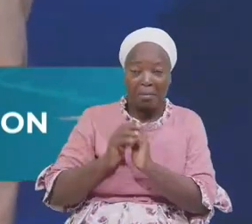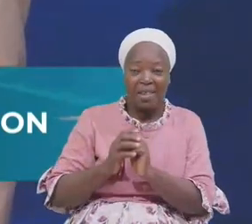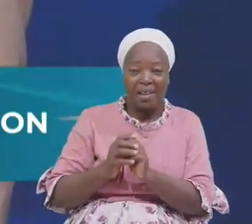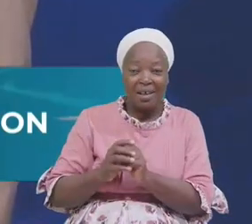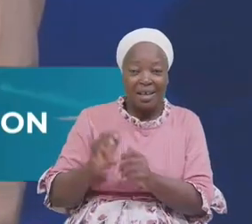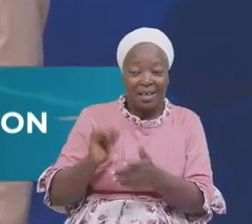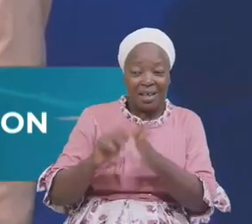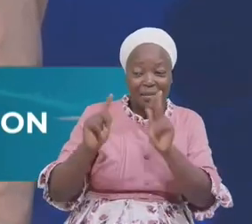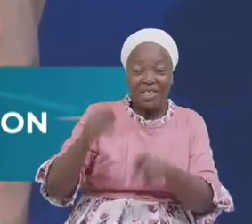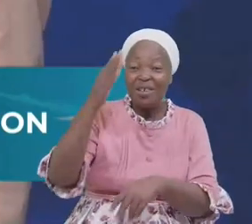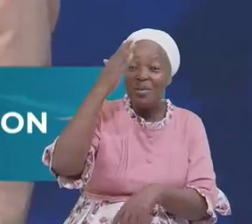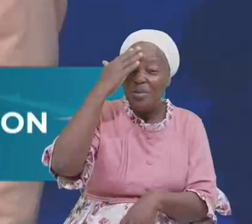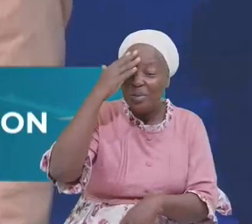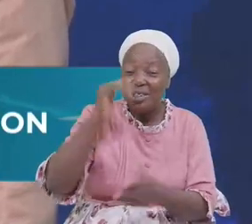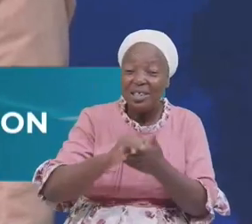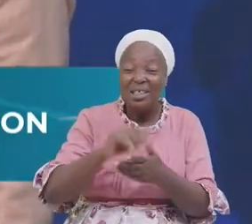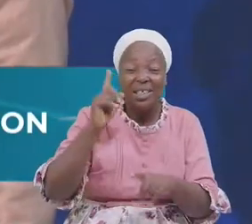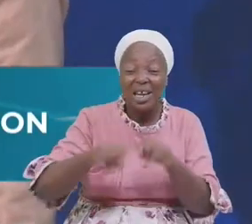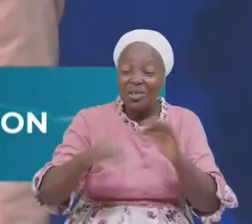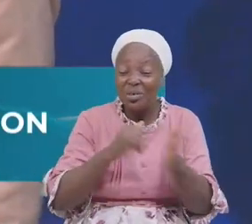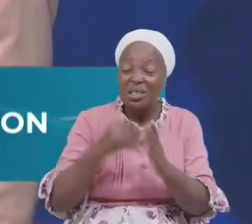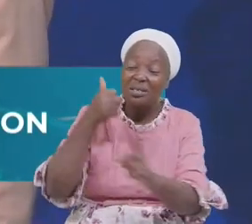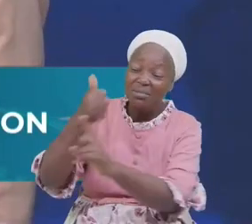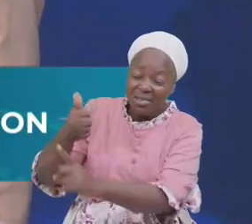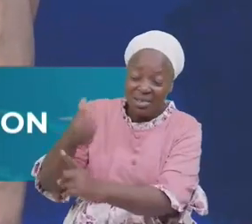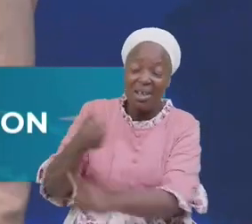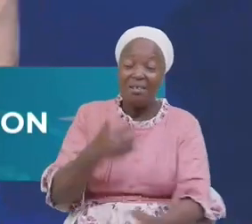Il sait qu'il n'arrive pas à le faire de lui-même.